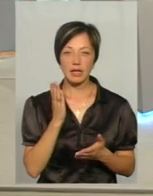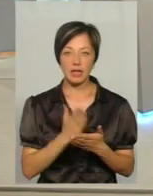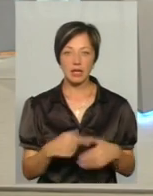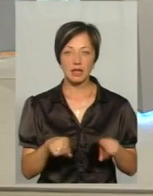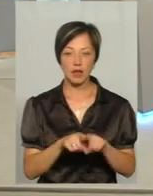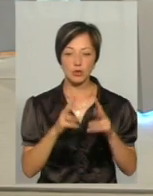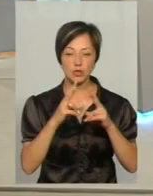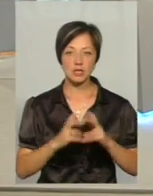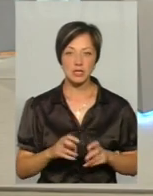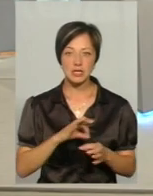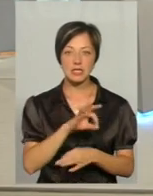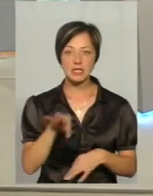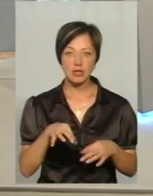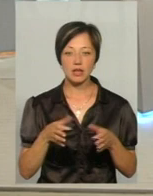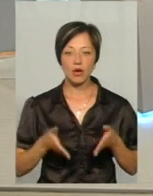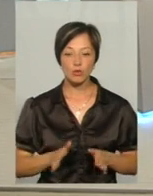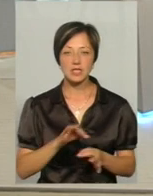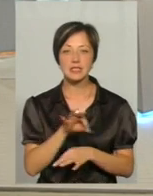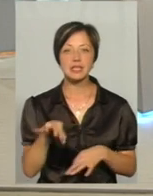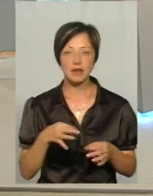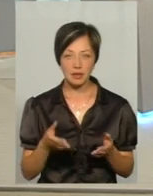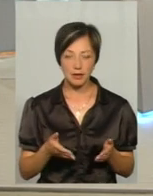таке дослідження, яке сироти народжують сиріт.